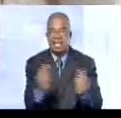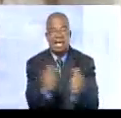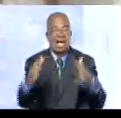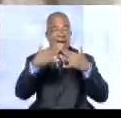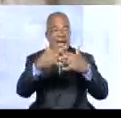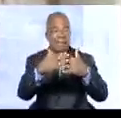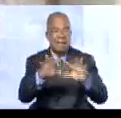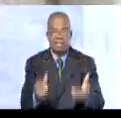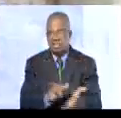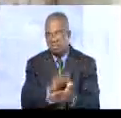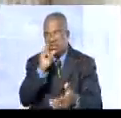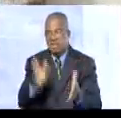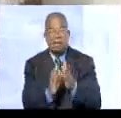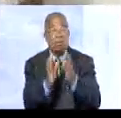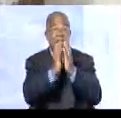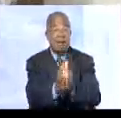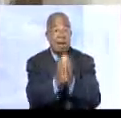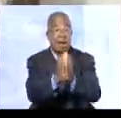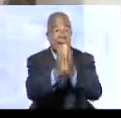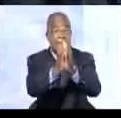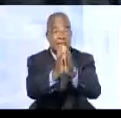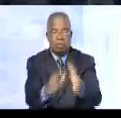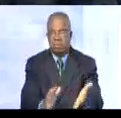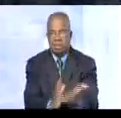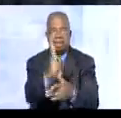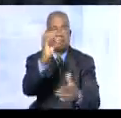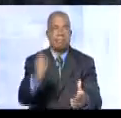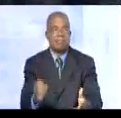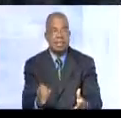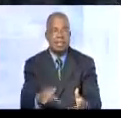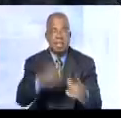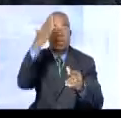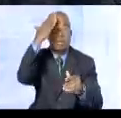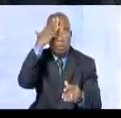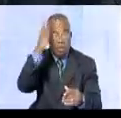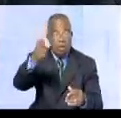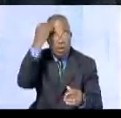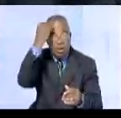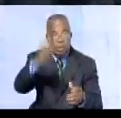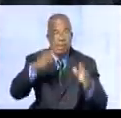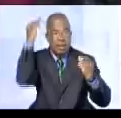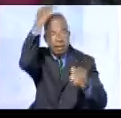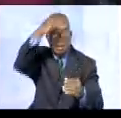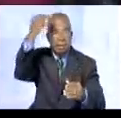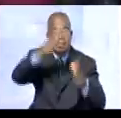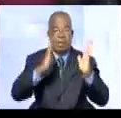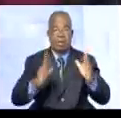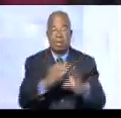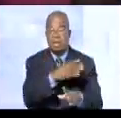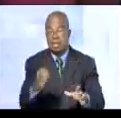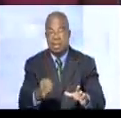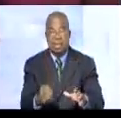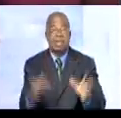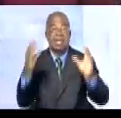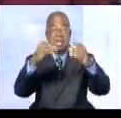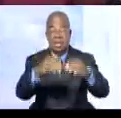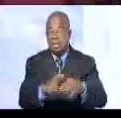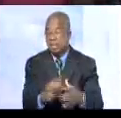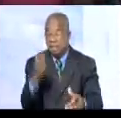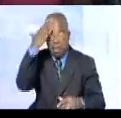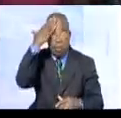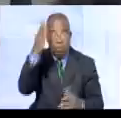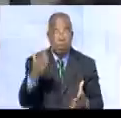aux préoccupations que connaît le secteur de la pêche en Côte d'Ivoire. Cette information, le ministre de la Pêche et de l'Agriculture du Maroc